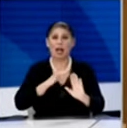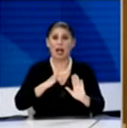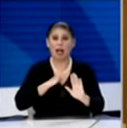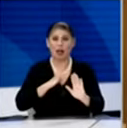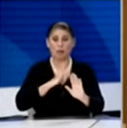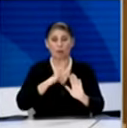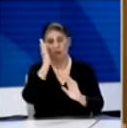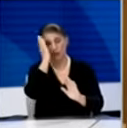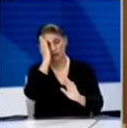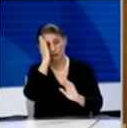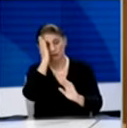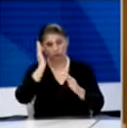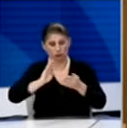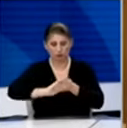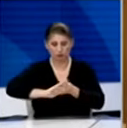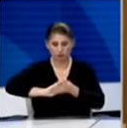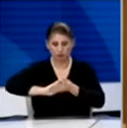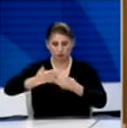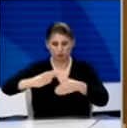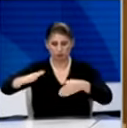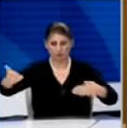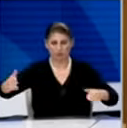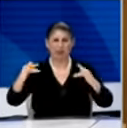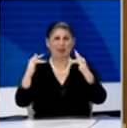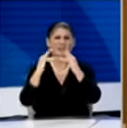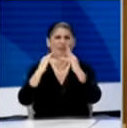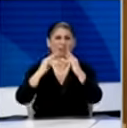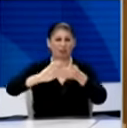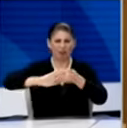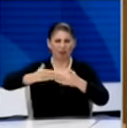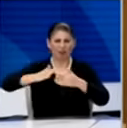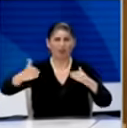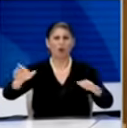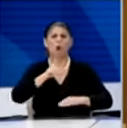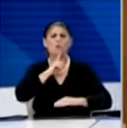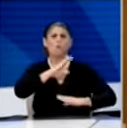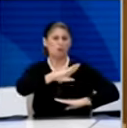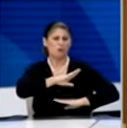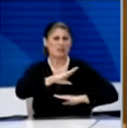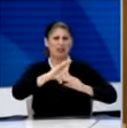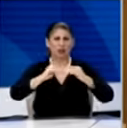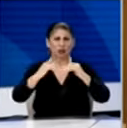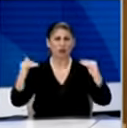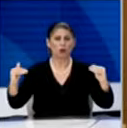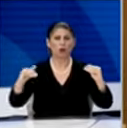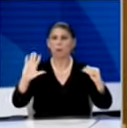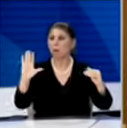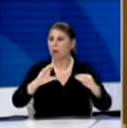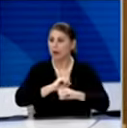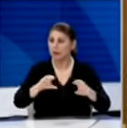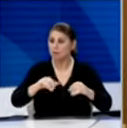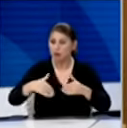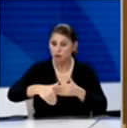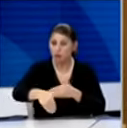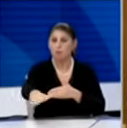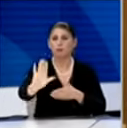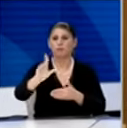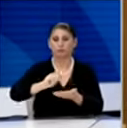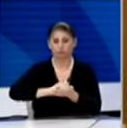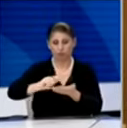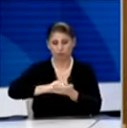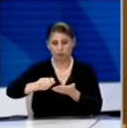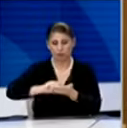σε ράτζα. Καμία επίσημη ενημέρωση δεν είχαν, ούτε και έχουν, για το άμεσο μέλλον. Την καταθέτω στα